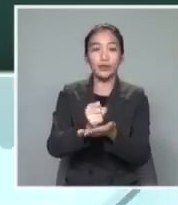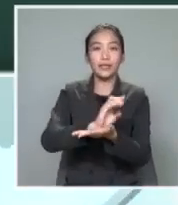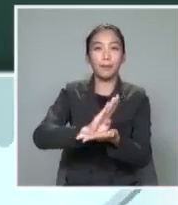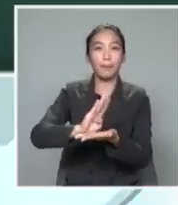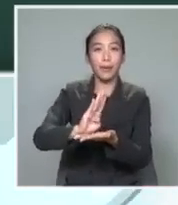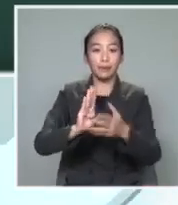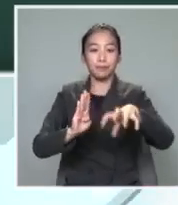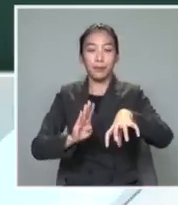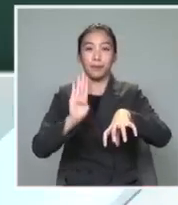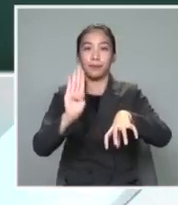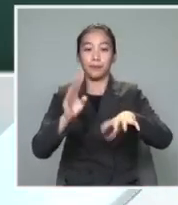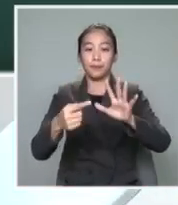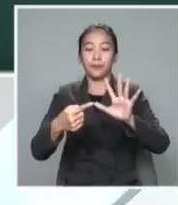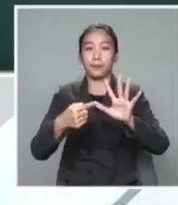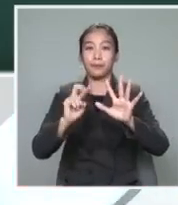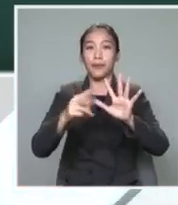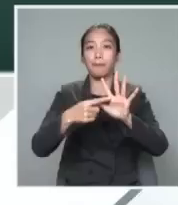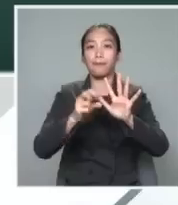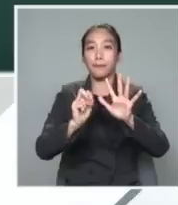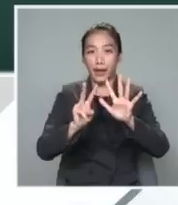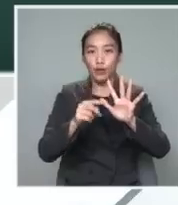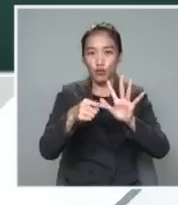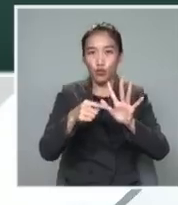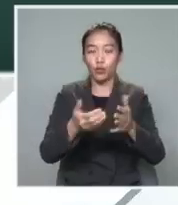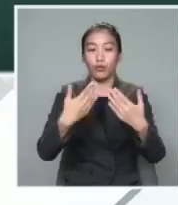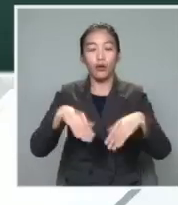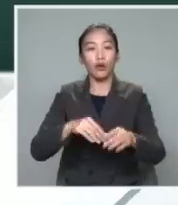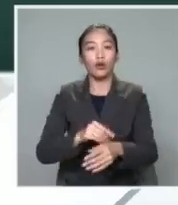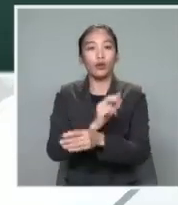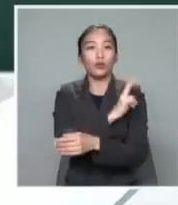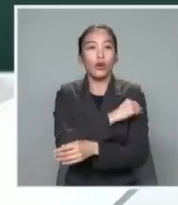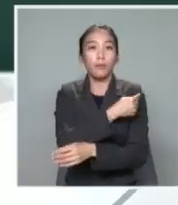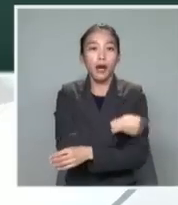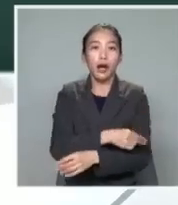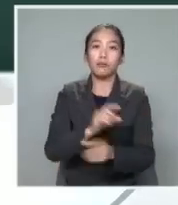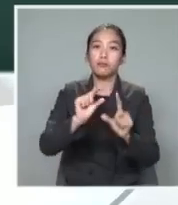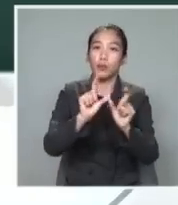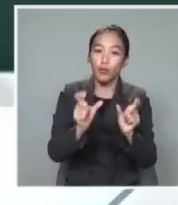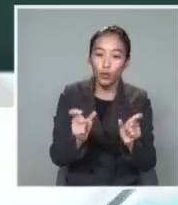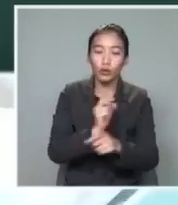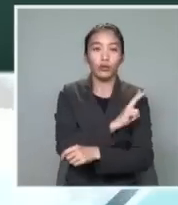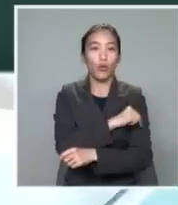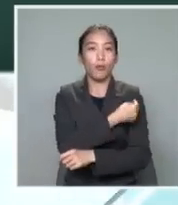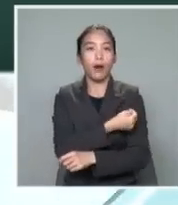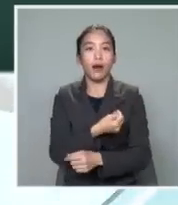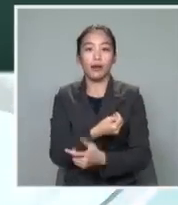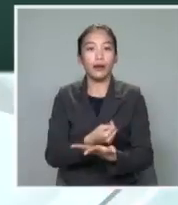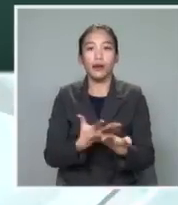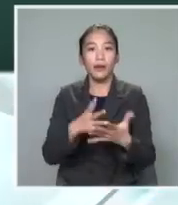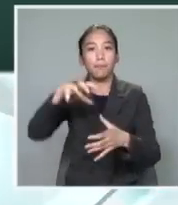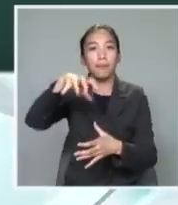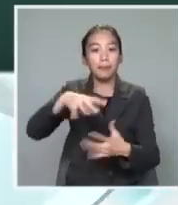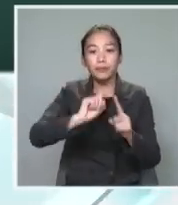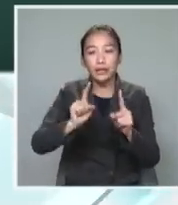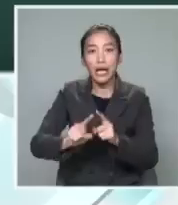รนะครับโรงพยาบาลเพชรบูรณ์โรงพยาบาลในสังกัดโรงเรียนแพทย์และโรงพยาบาลเอกชนนะครับทุกรายยังต้องการใส่เ